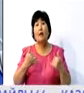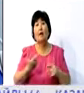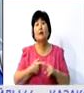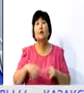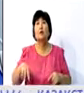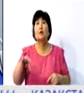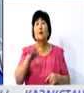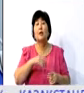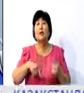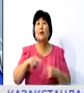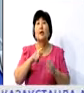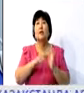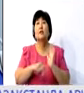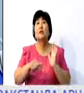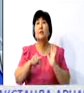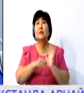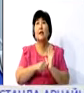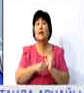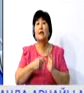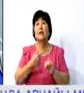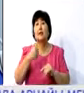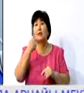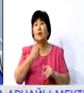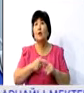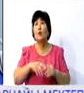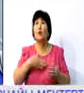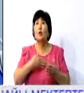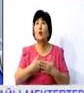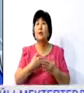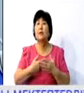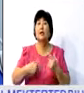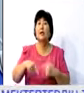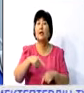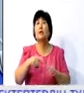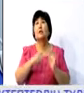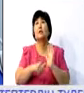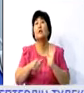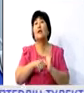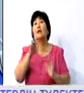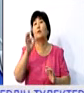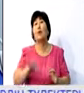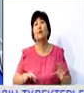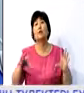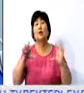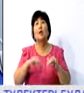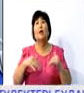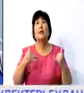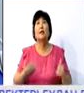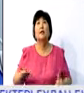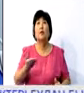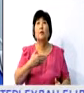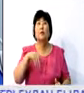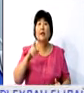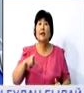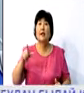барлық кәсіпкерліктің 76, ең жылдың басында сол белсенділікті кәсіпкерліктің арасында 76% құрады. Енді біздің